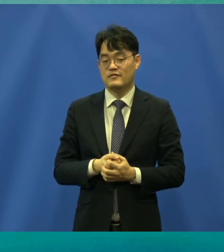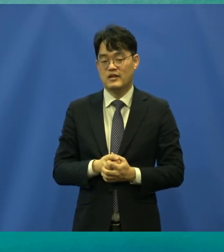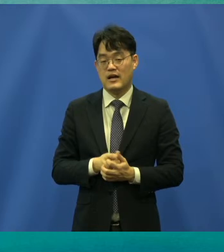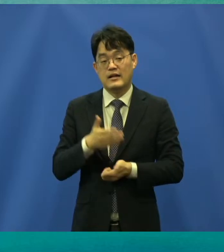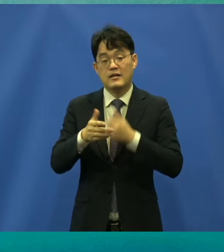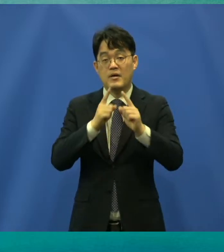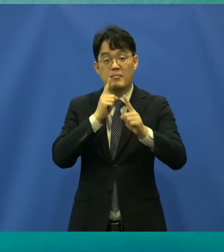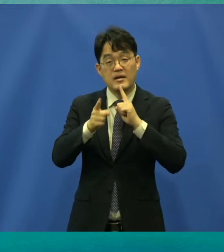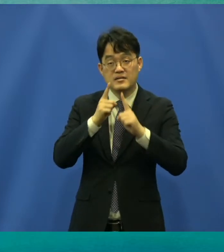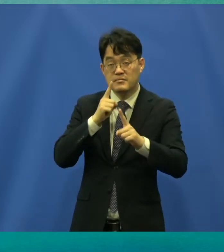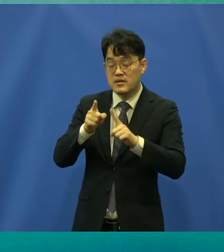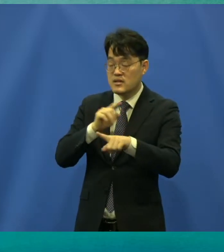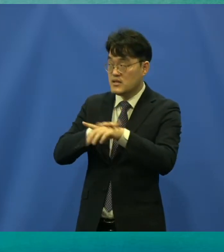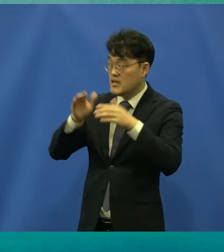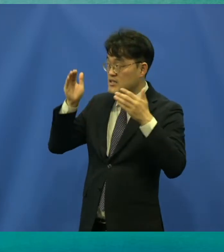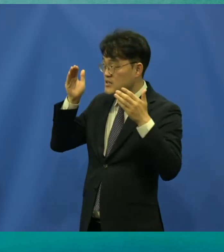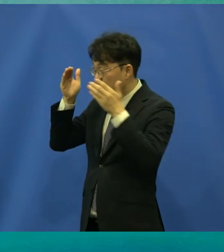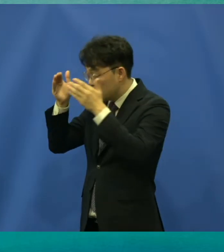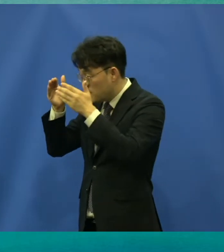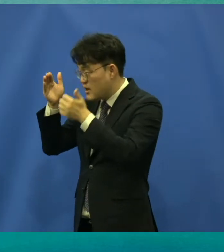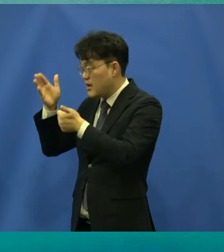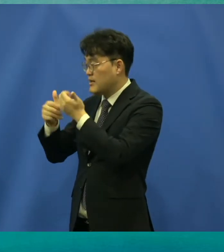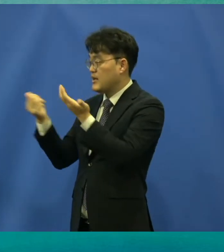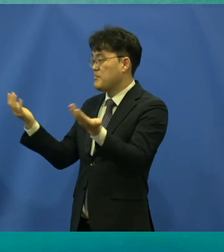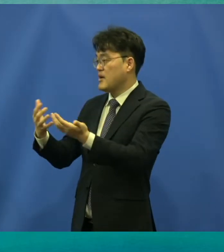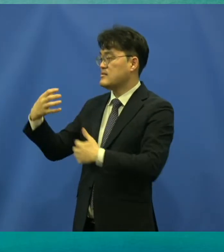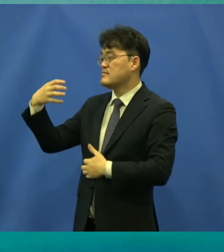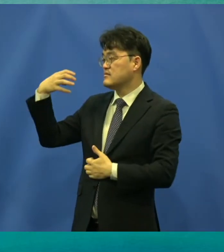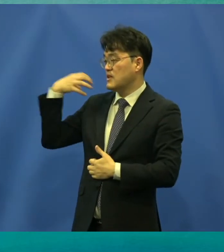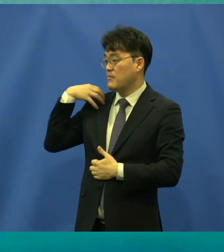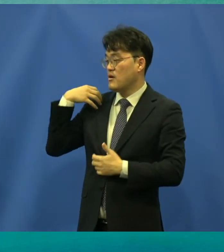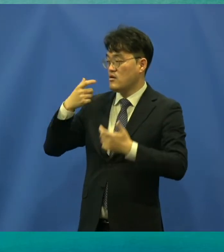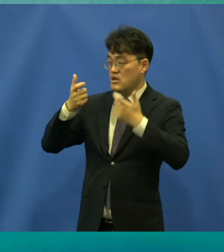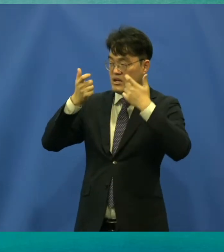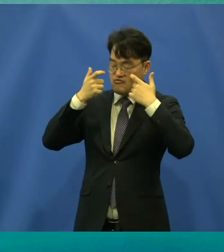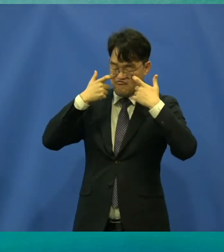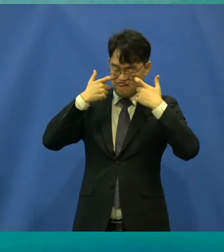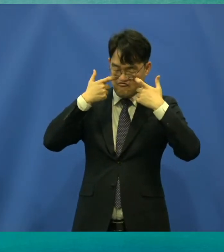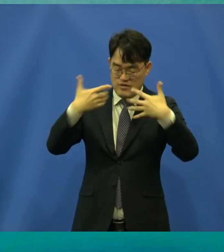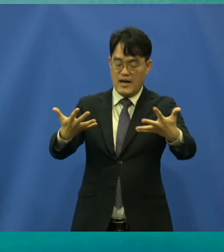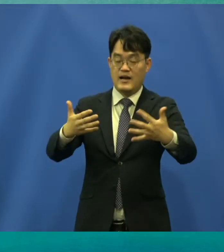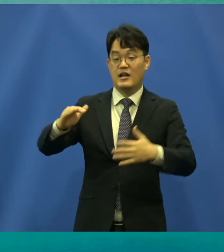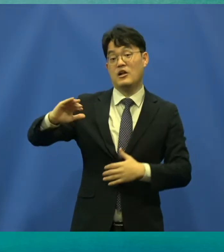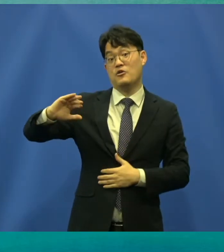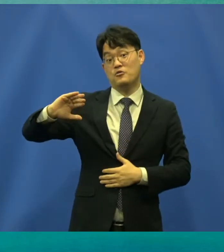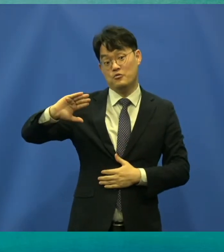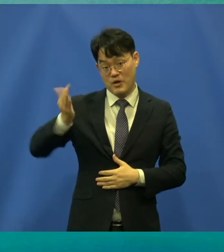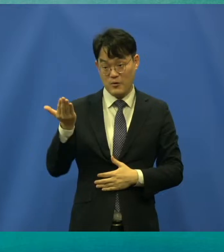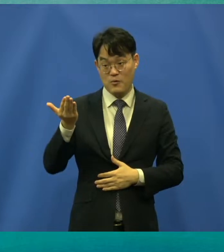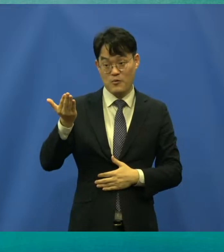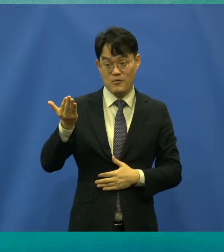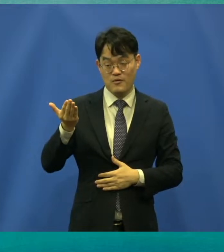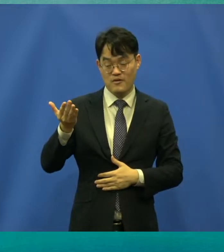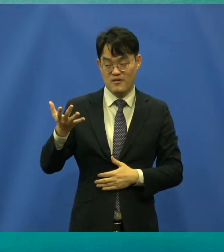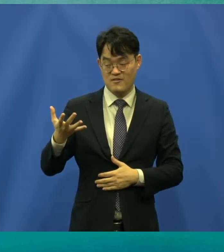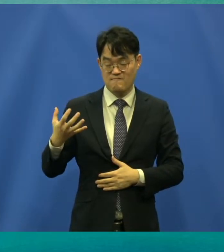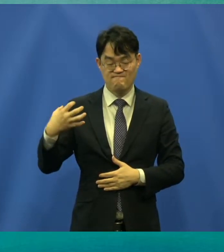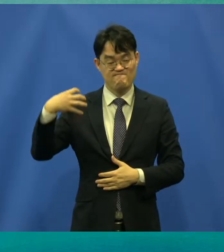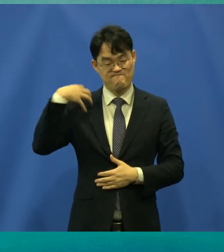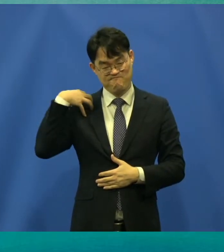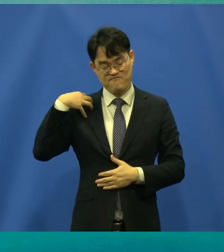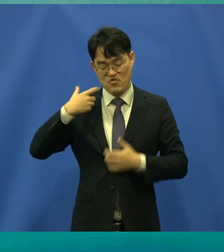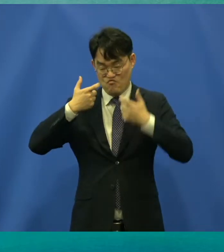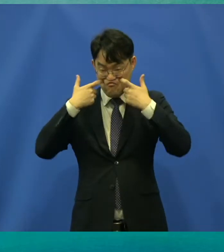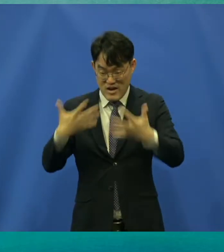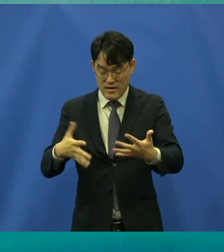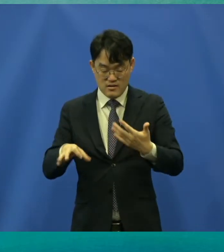기울이면 하나님의 사명은 선명해집니다. 그리고 사명이 분명하면 내가 살아야 될 이유가